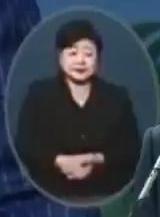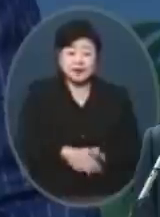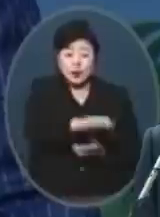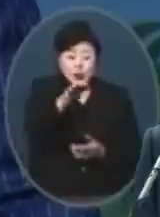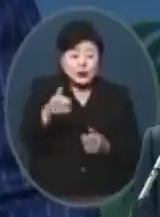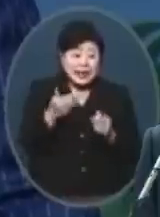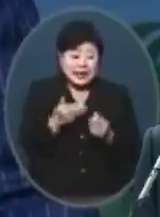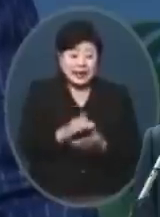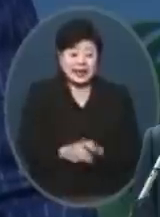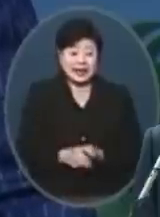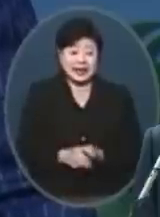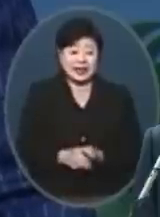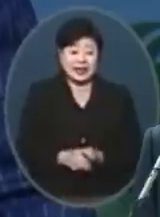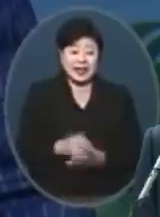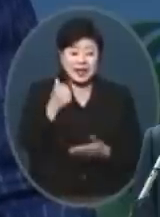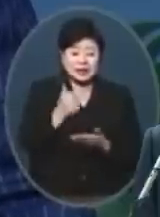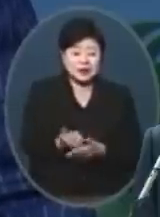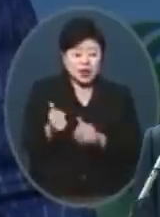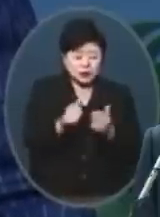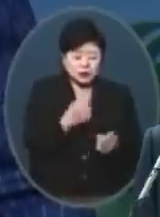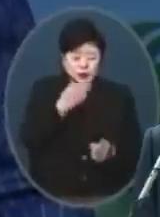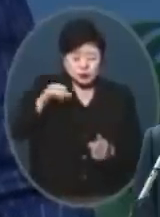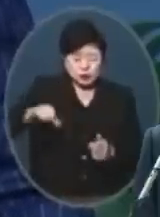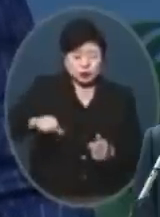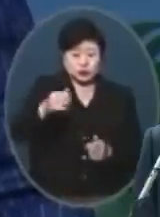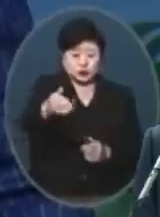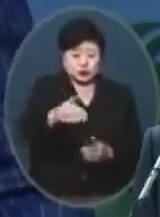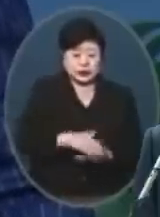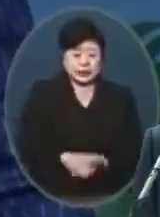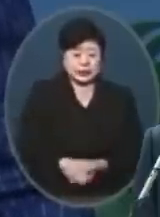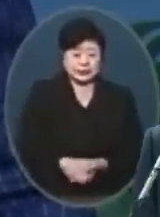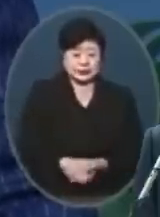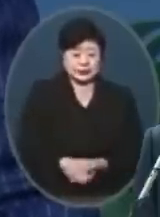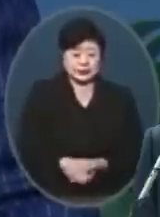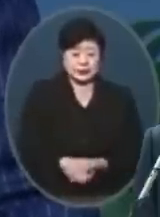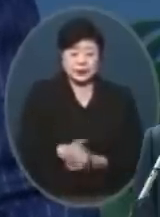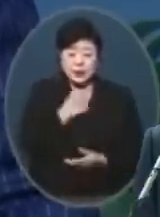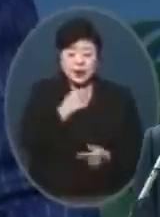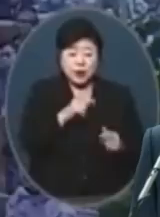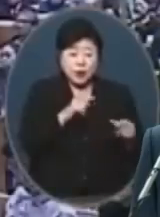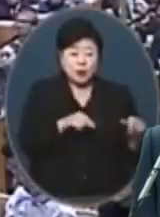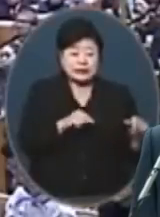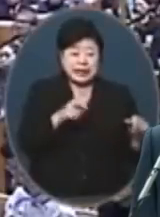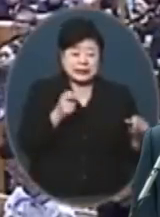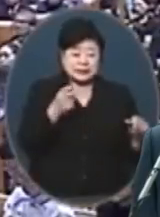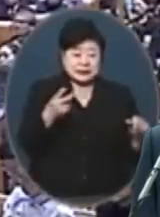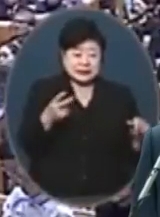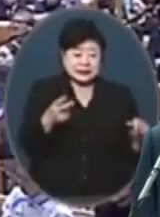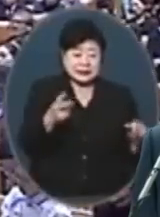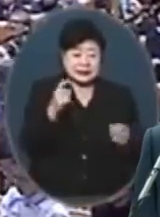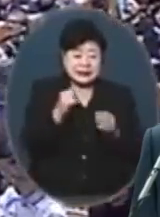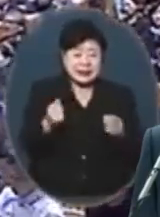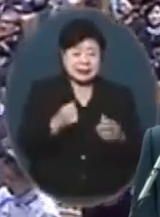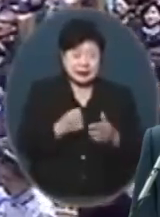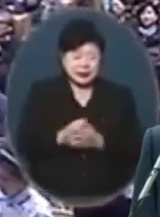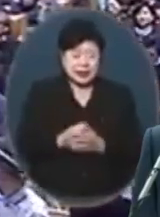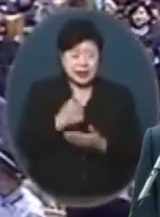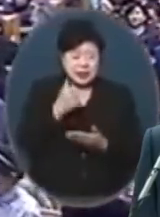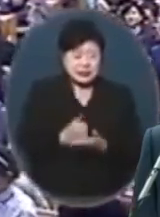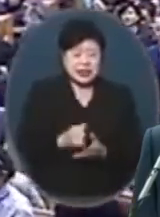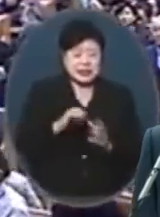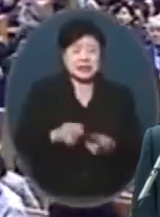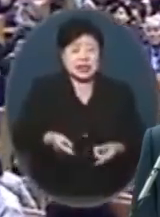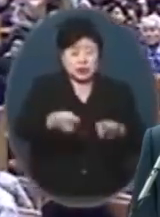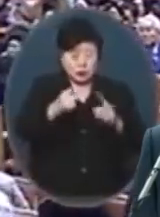우리에게 죄와 죽음과 저주를 가져왔습니다. 로마서 5장 12절에 그러므로 한 사람으로 말미암아